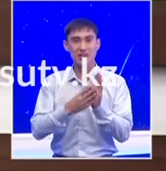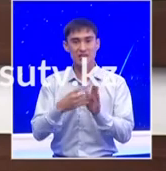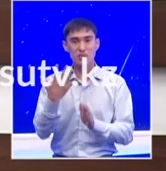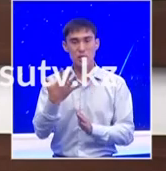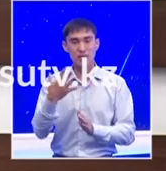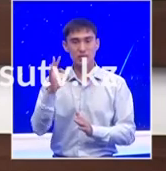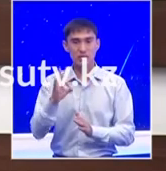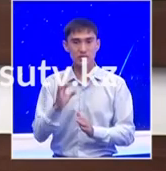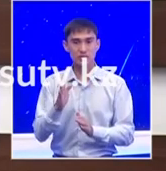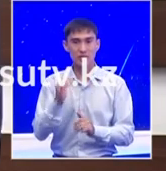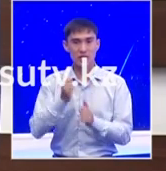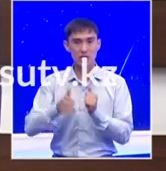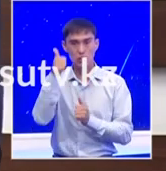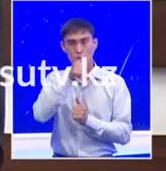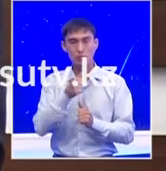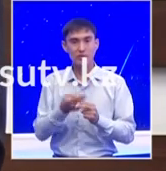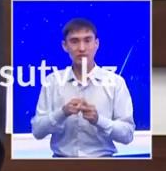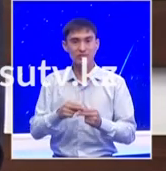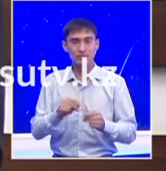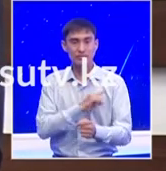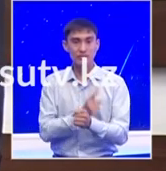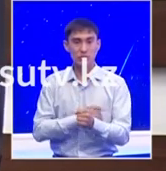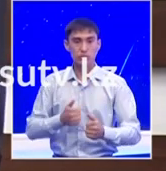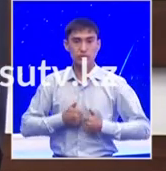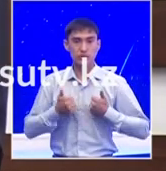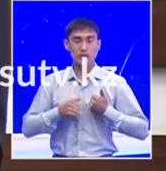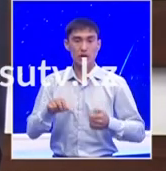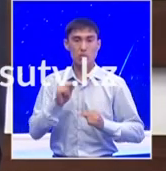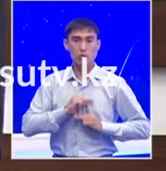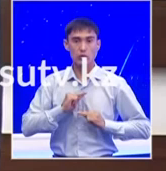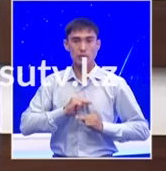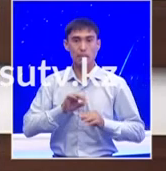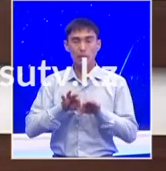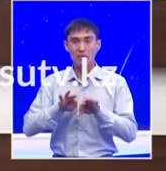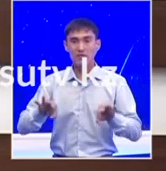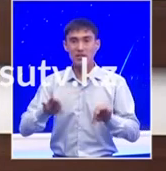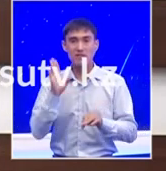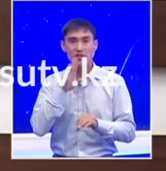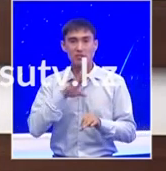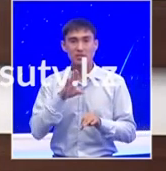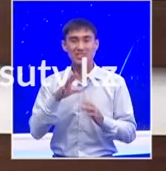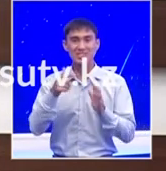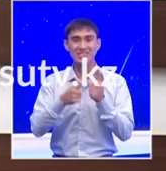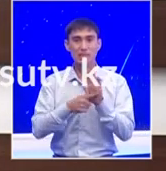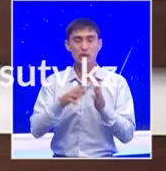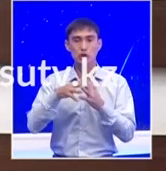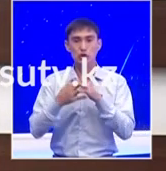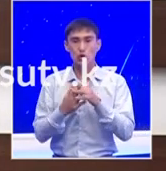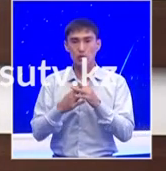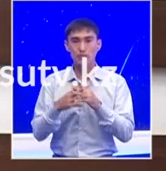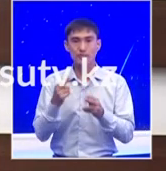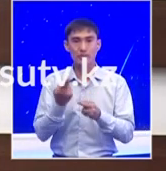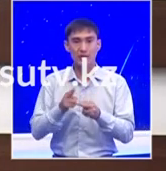мы над этим плотно работаем. За счет подведения водопровода к 7 селам мы вот